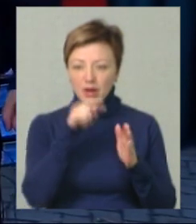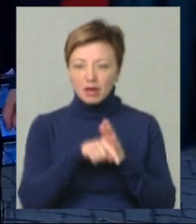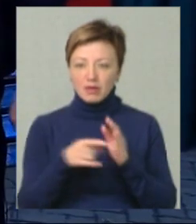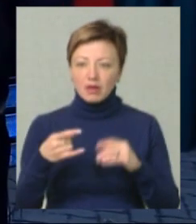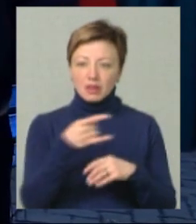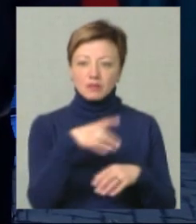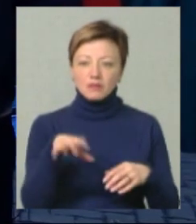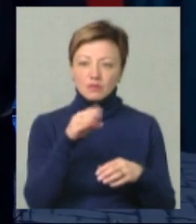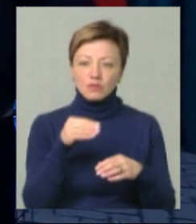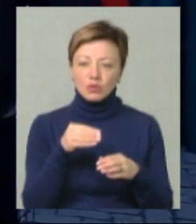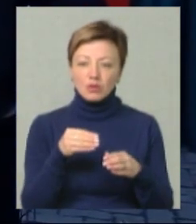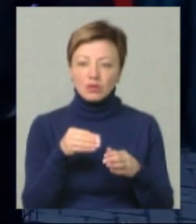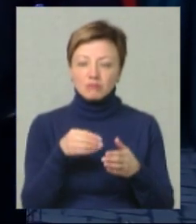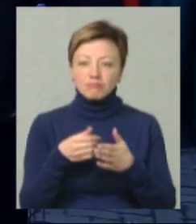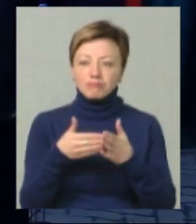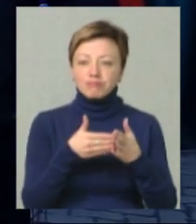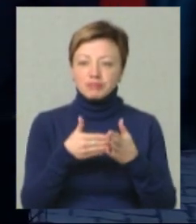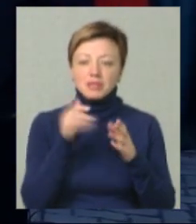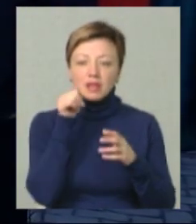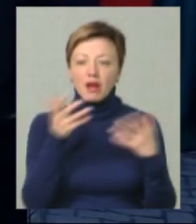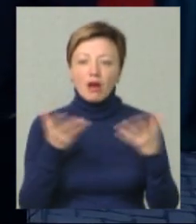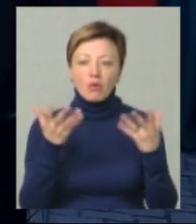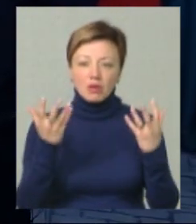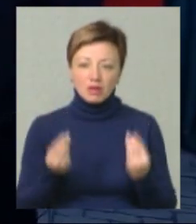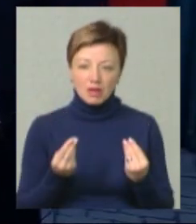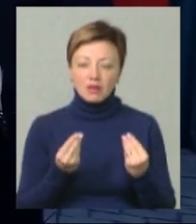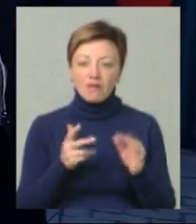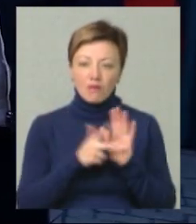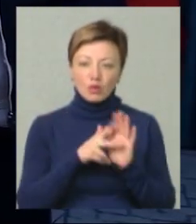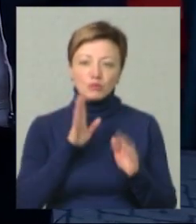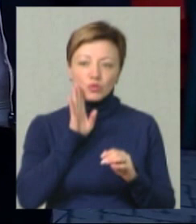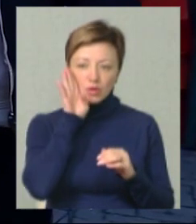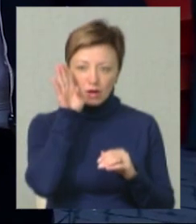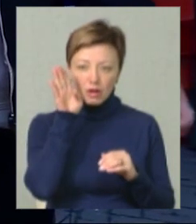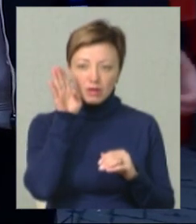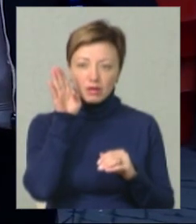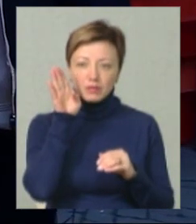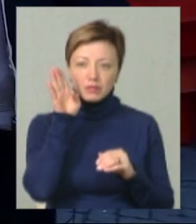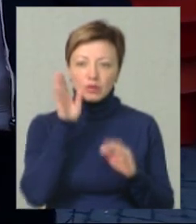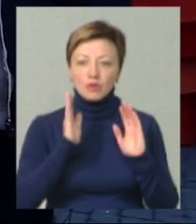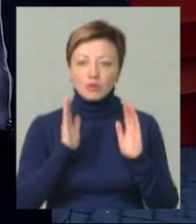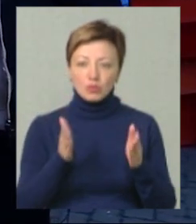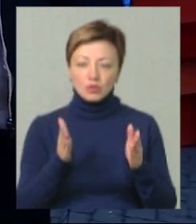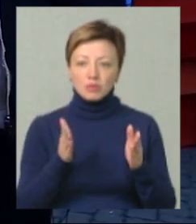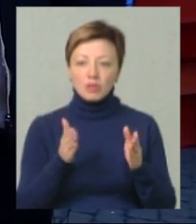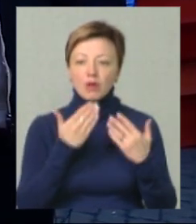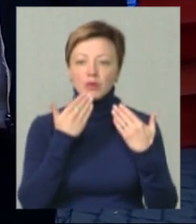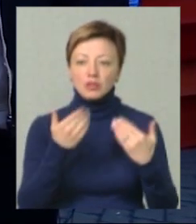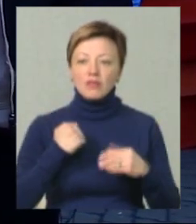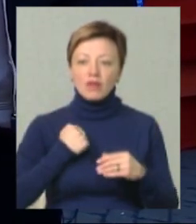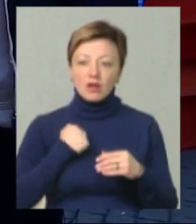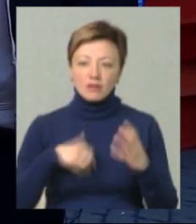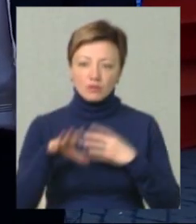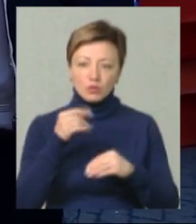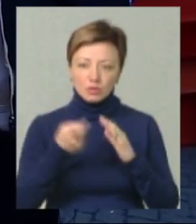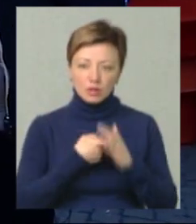Все упирается в том, что какой будет завтра день. В 8 утра будем обращаться к военным, будем все